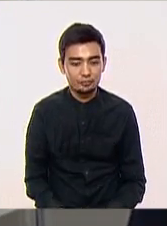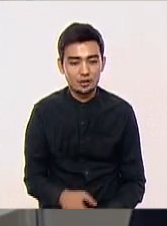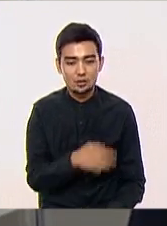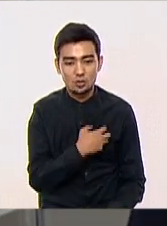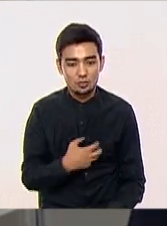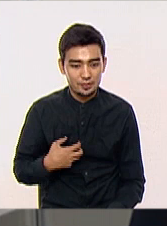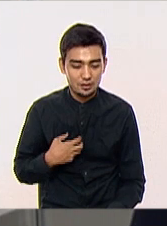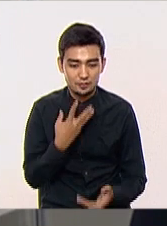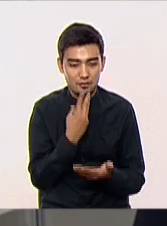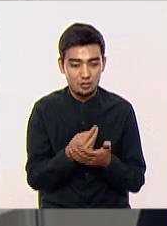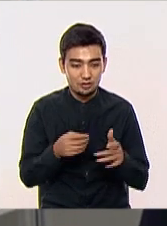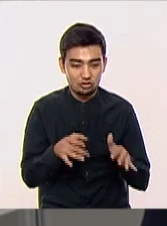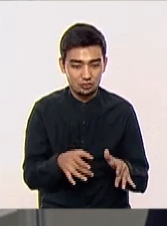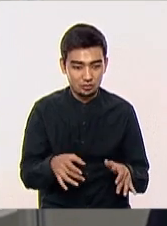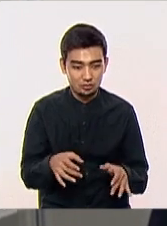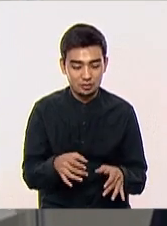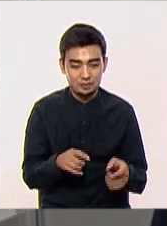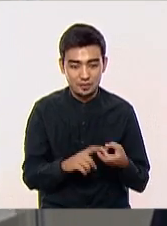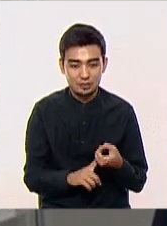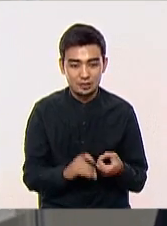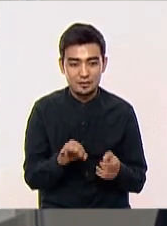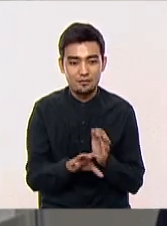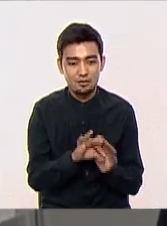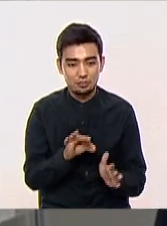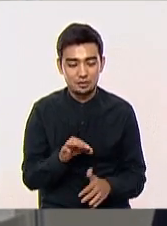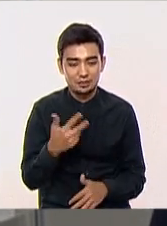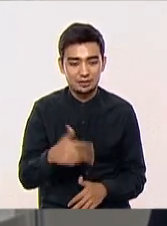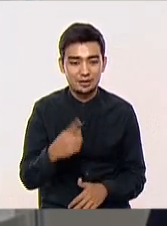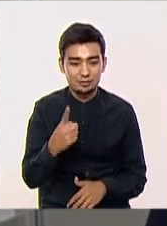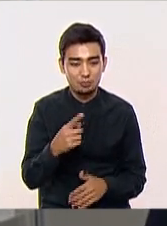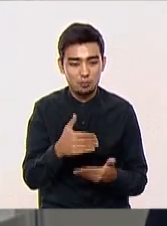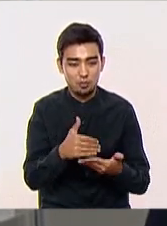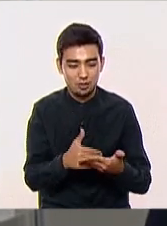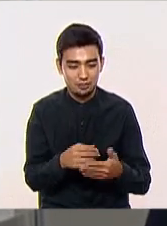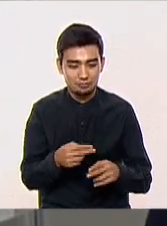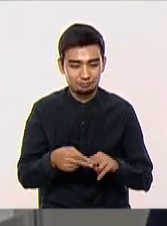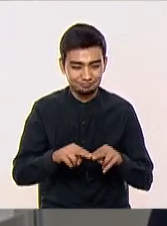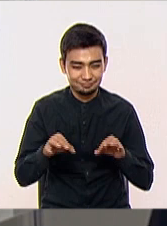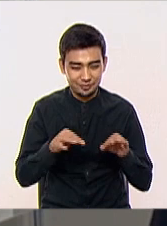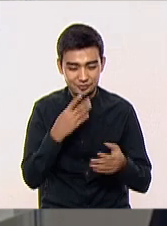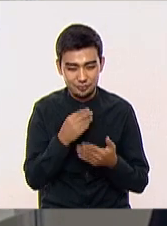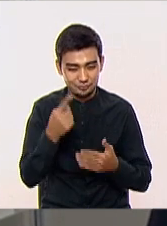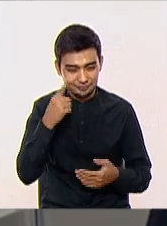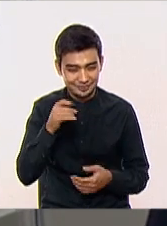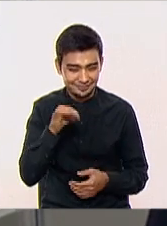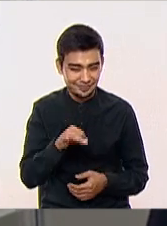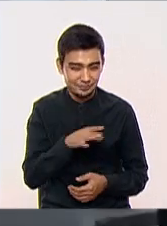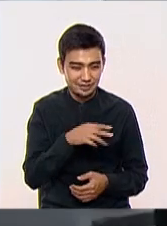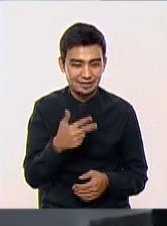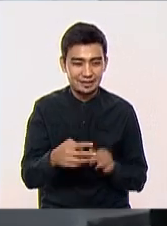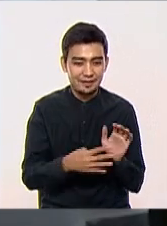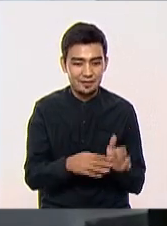Комиссия своим решением выбрала 31 проект, которым мы перечислили 139 миллионов